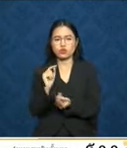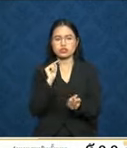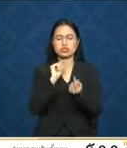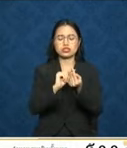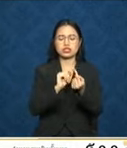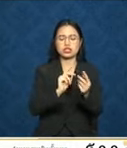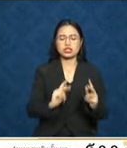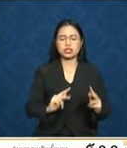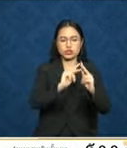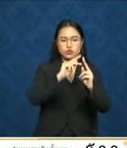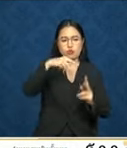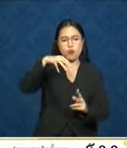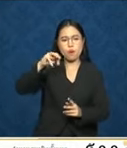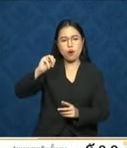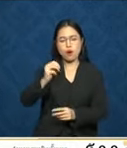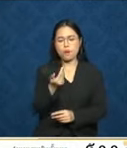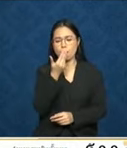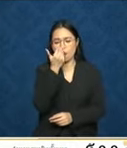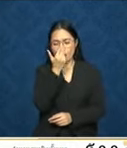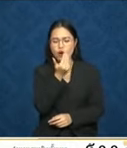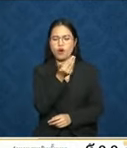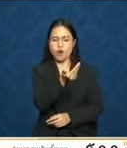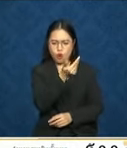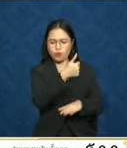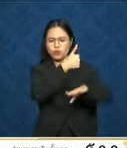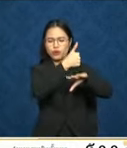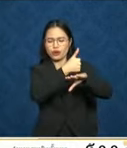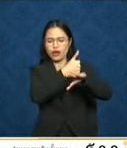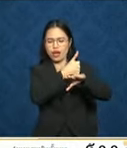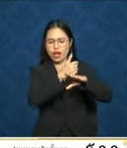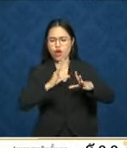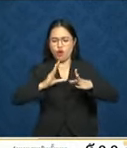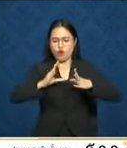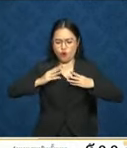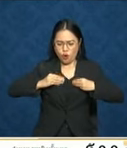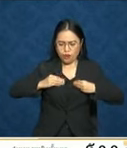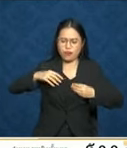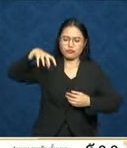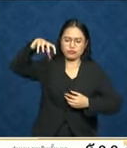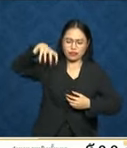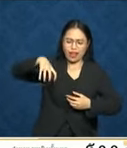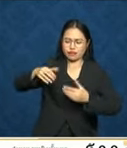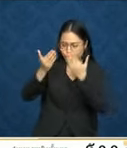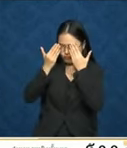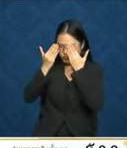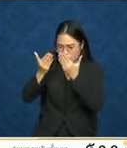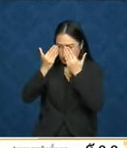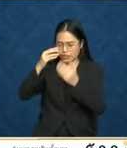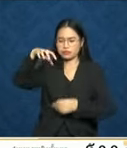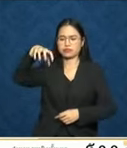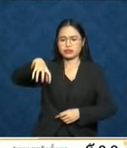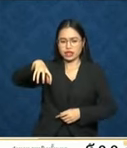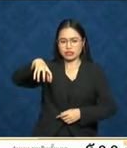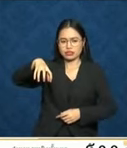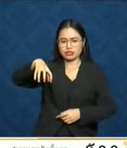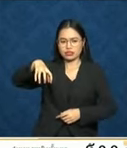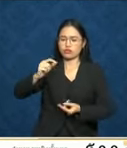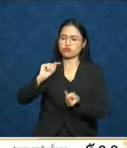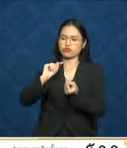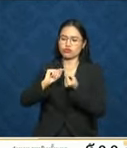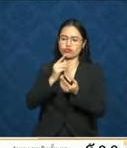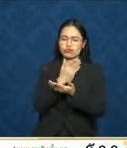งพัฒนาสังคมเพื่อให้อธิบดียินยอมให้มัสยิดเป็นที่ตั้งแล้วก็ได้ขึ้นทะเบียนจะได้รับค่าตอบแ